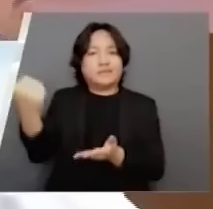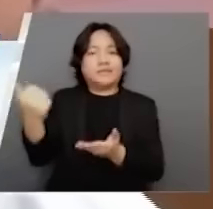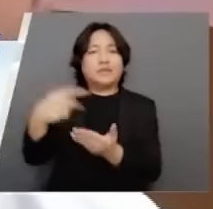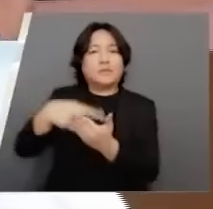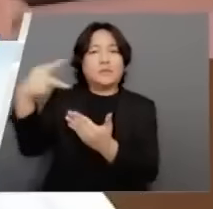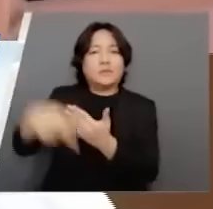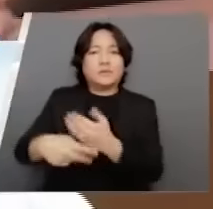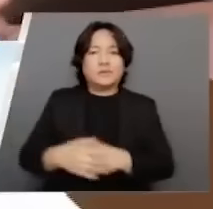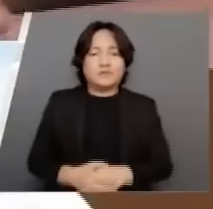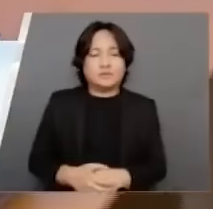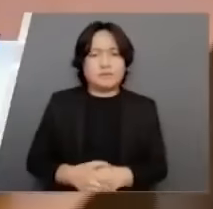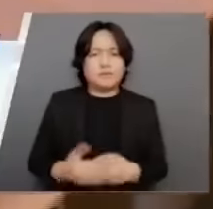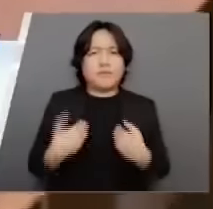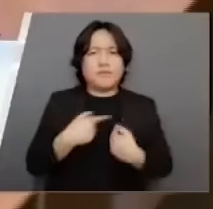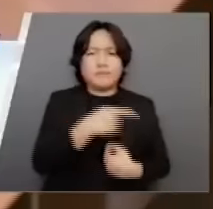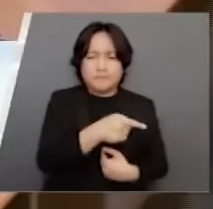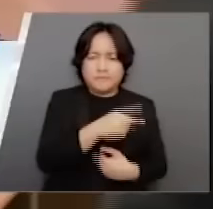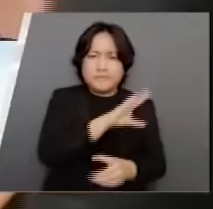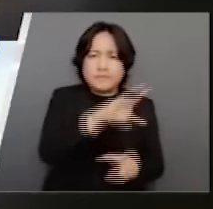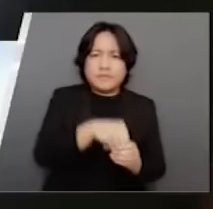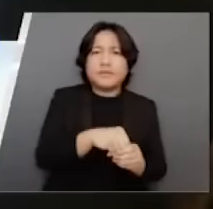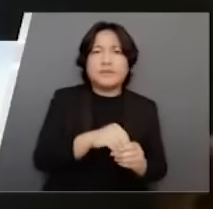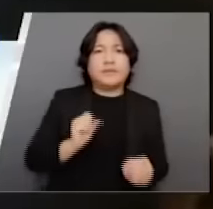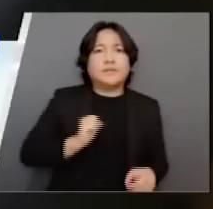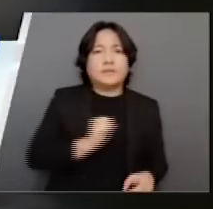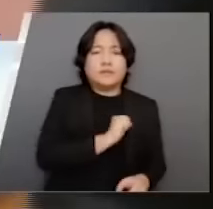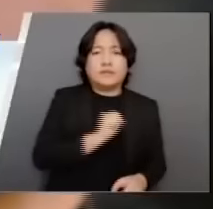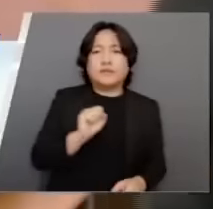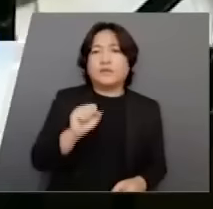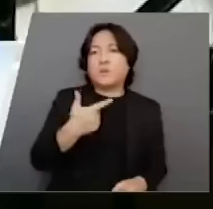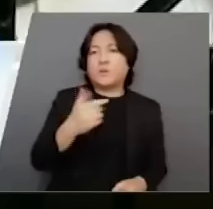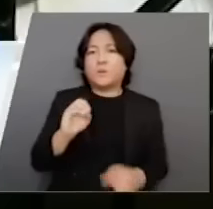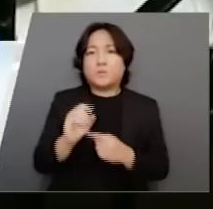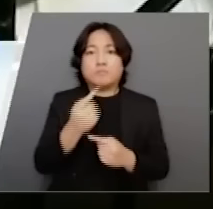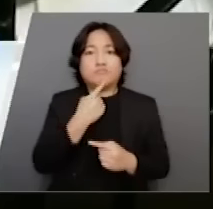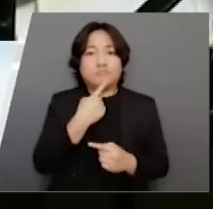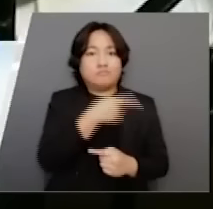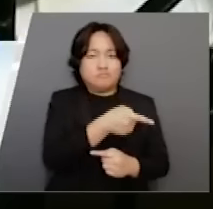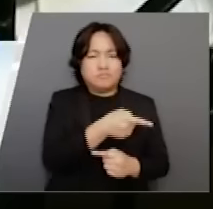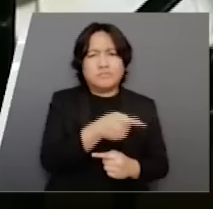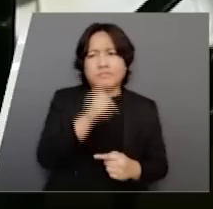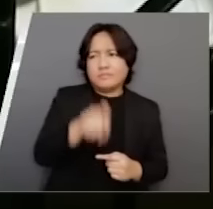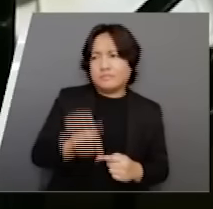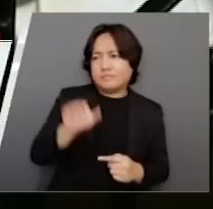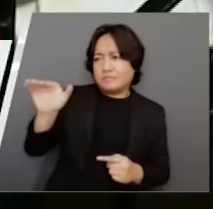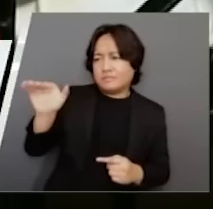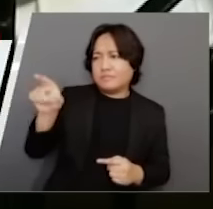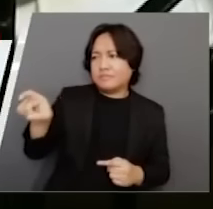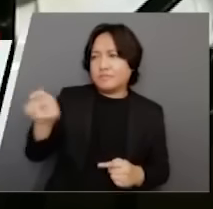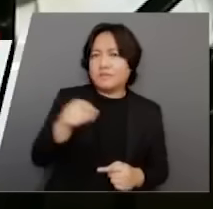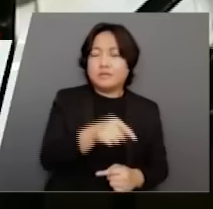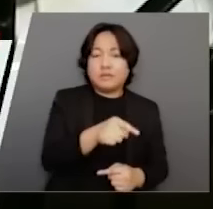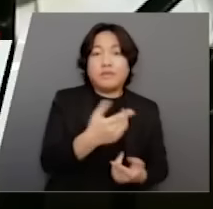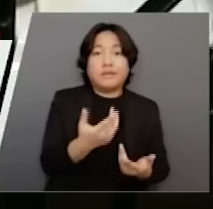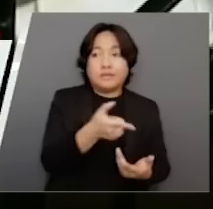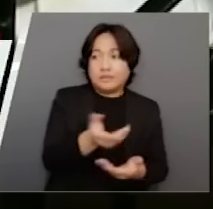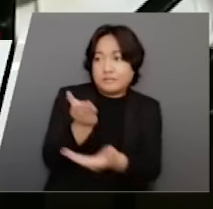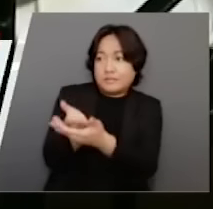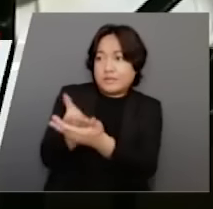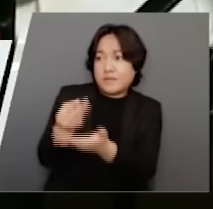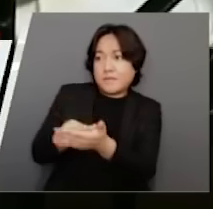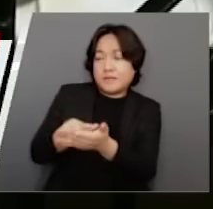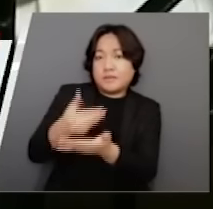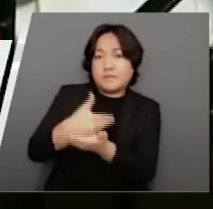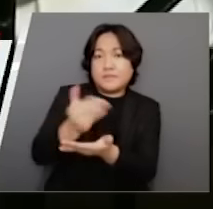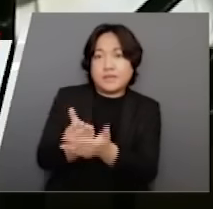kilalang kaalyado ng mga Duterte, na ibalik ang budget ng OVP. Ang mga nabanggit ko pong mahalagang programa ng OVP ay maapektuhan